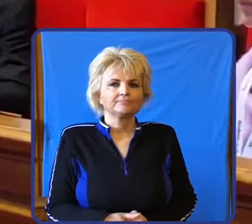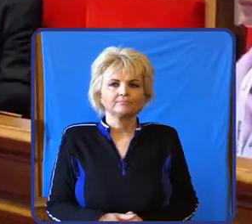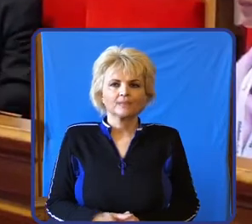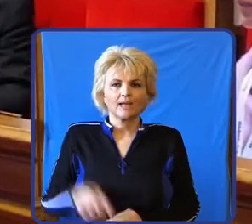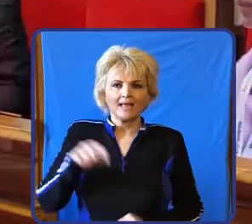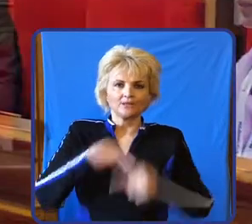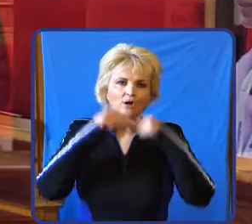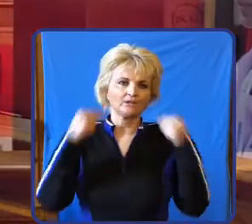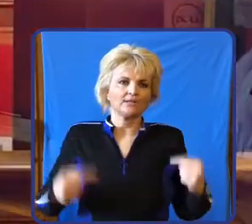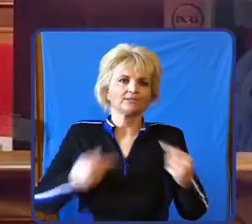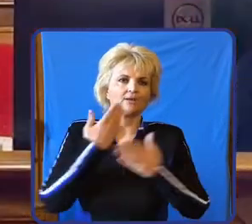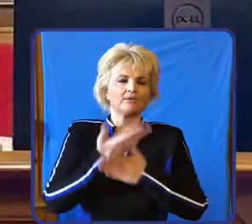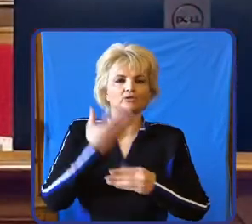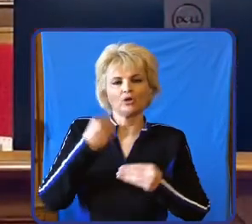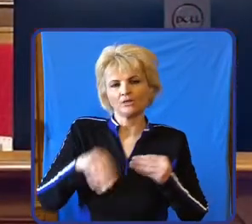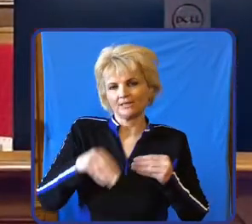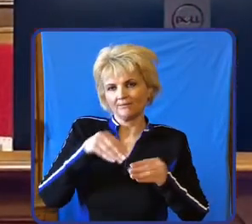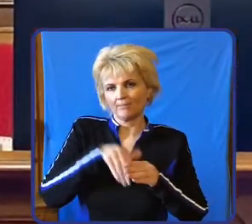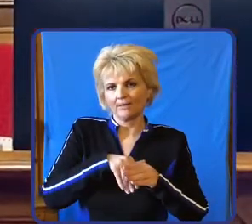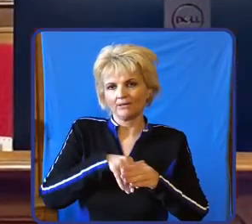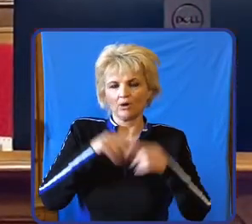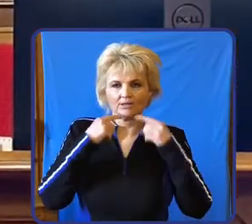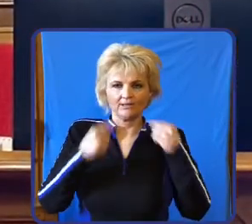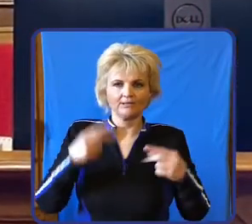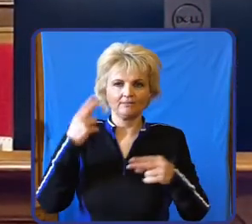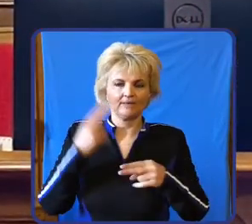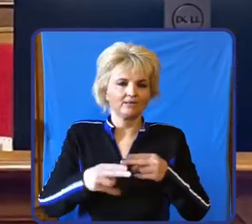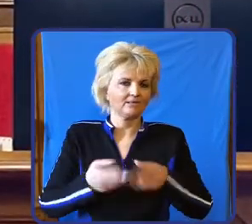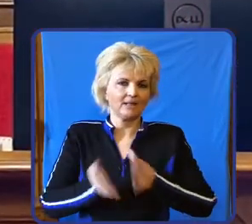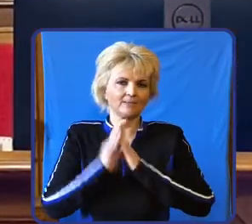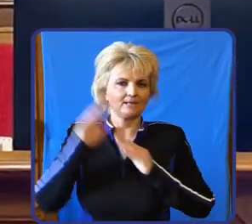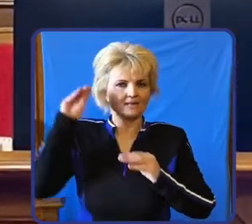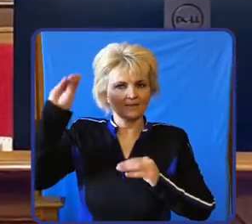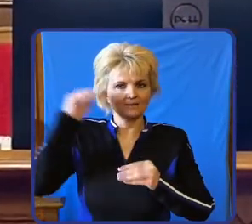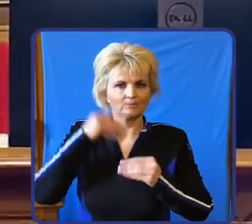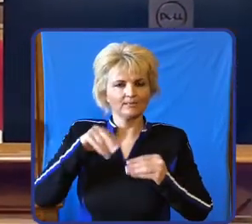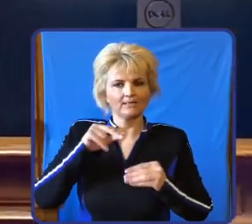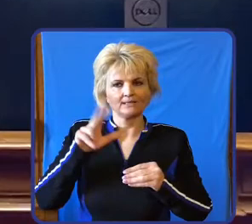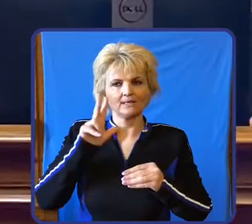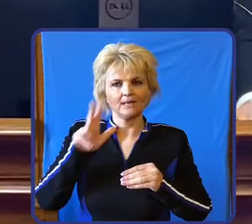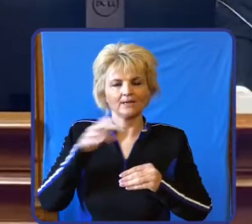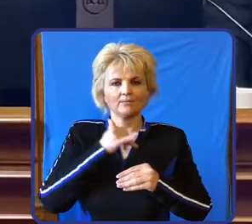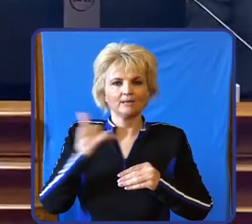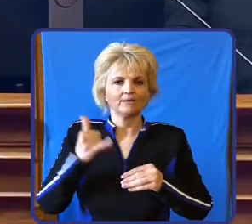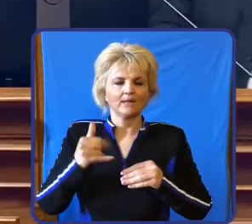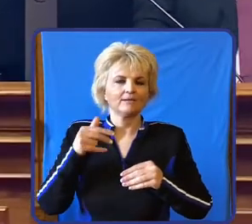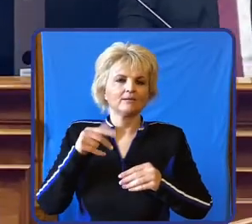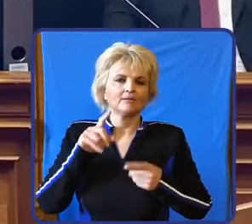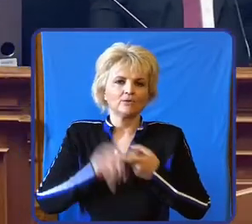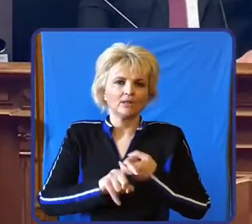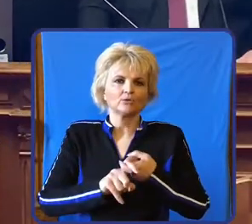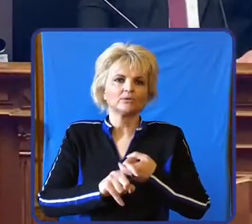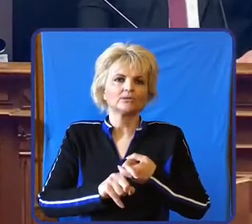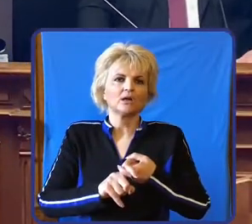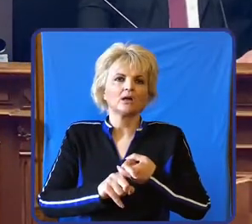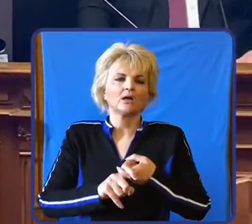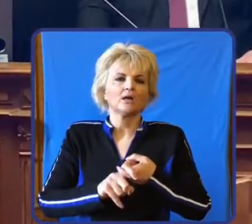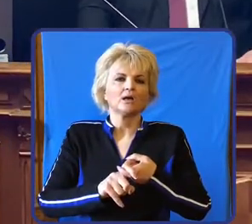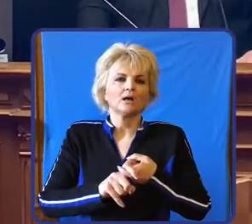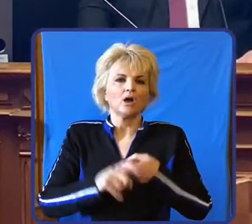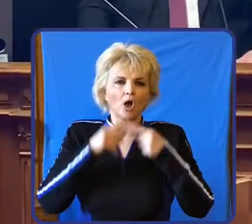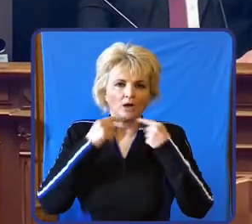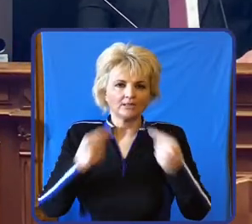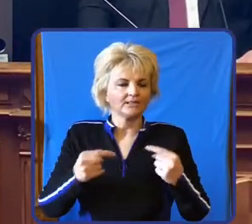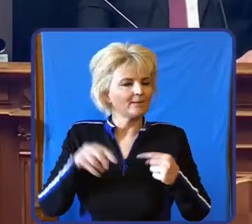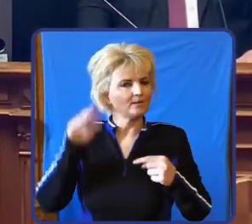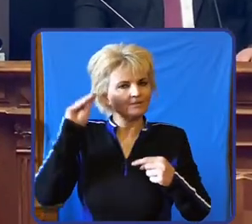Ugye ez a határozati javaslat azért tartalmaz, hogy a határozat végrehajtására nem kér jelentést, mert ugye ez egy 3 évre vonatkozó kitekintő jellegű határozat. Itt nem azt